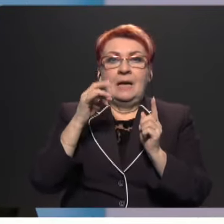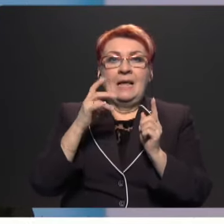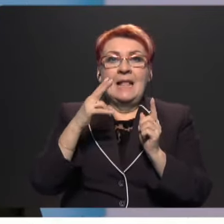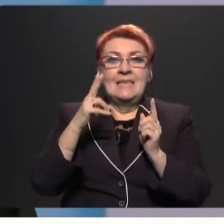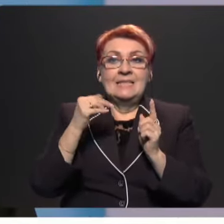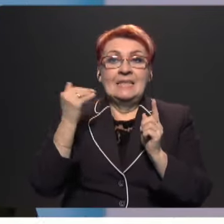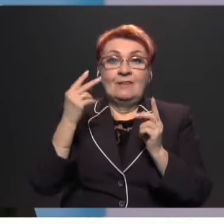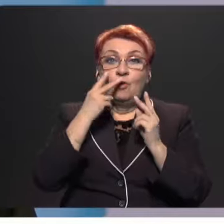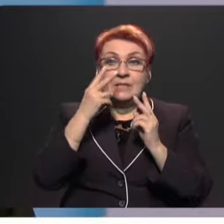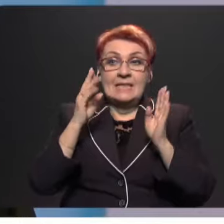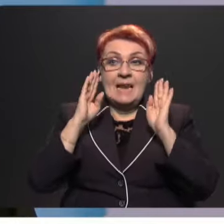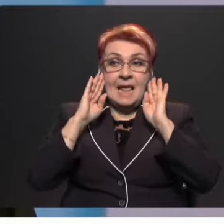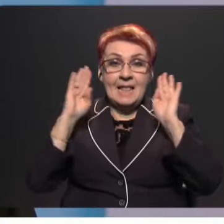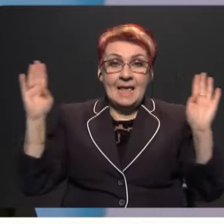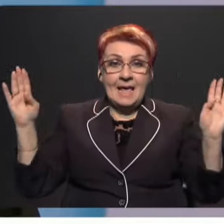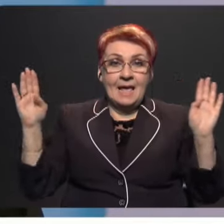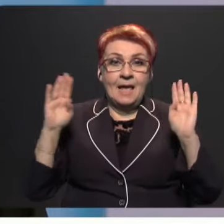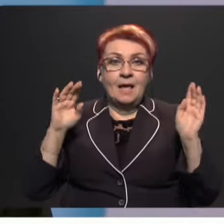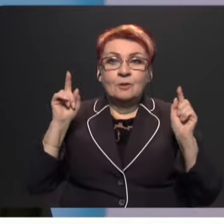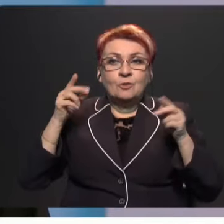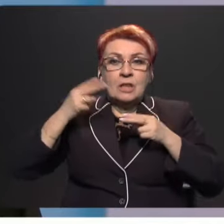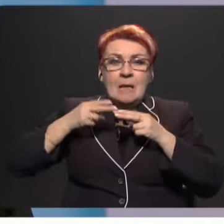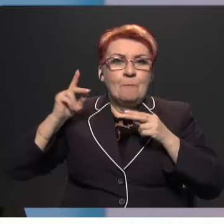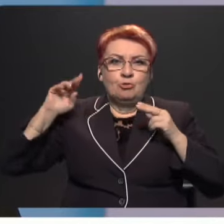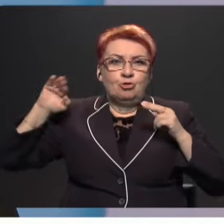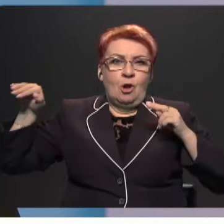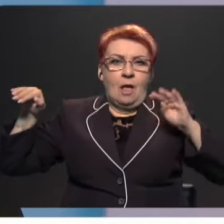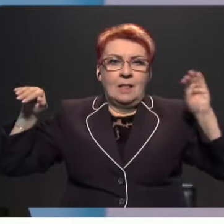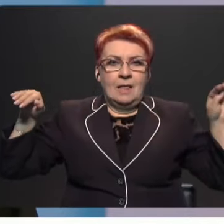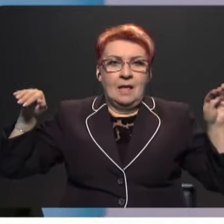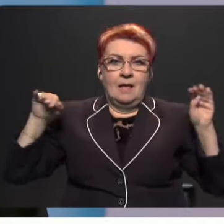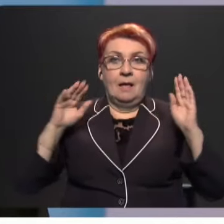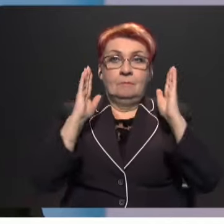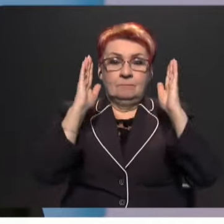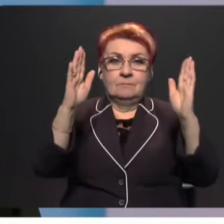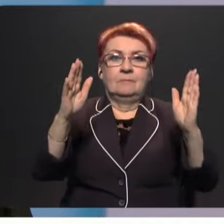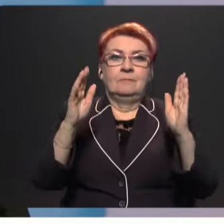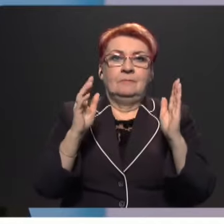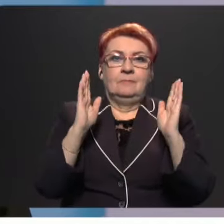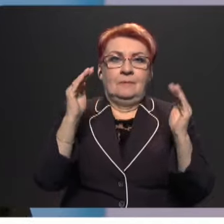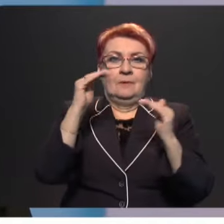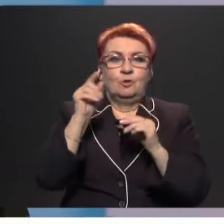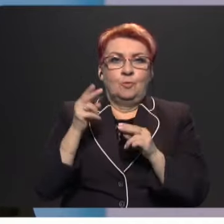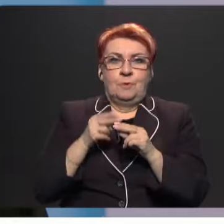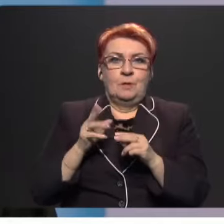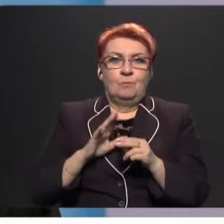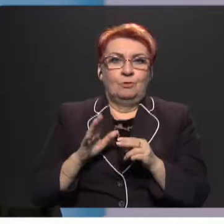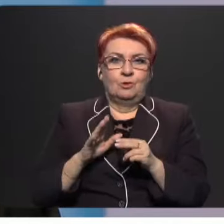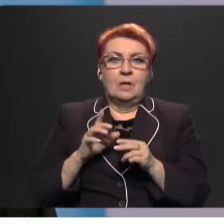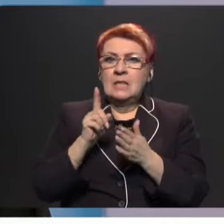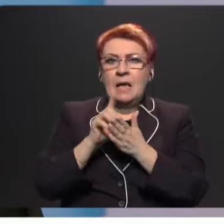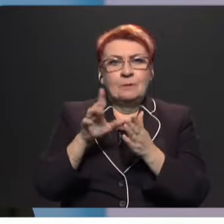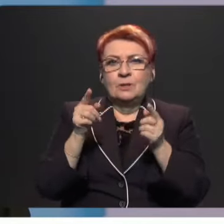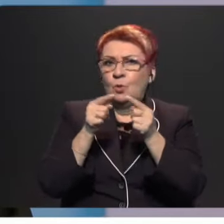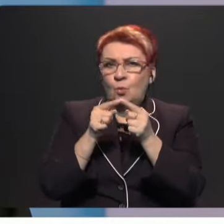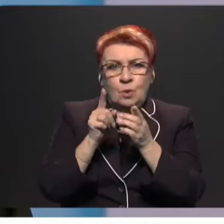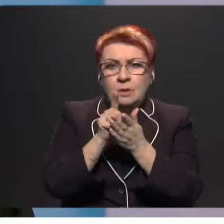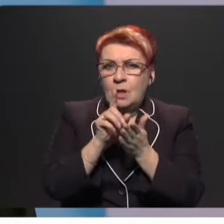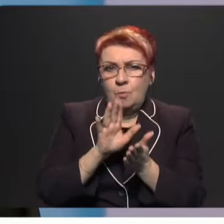твоего зрения не было ничего отвлекающего тебя от молитвы. Не обязательно угол, не